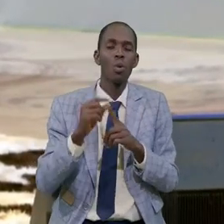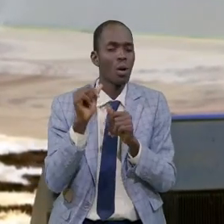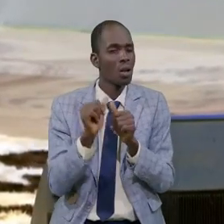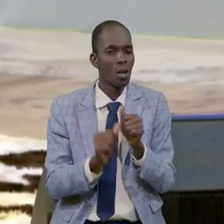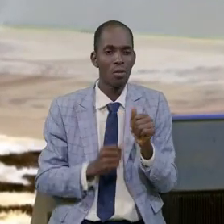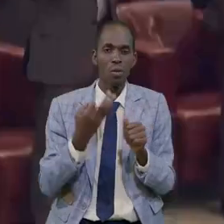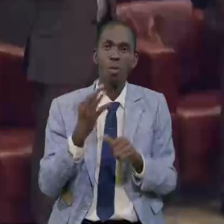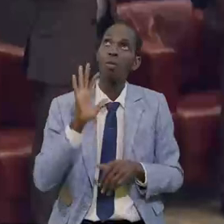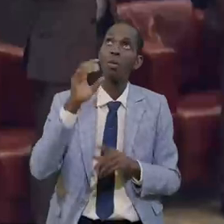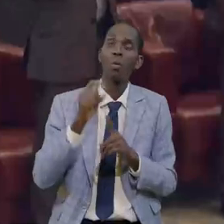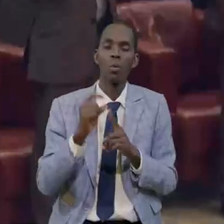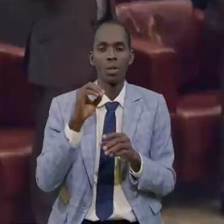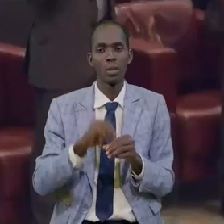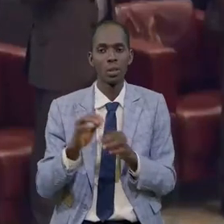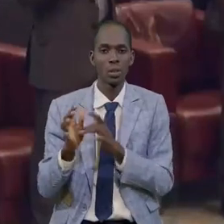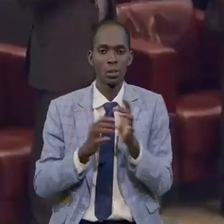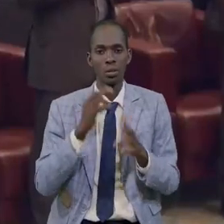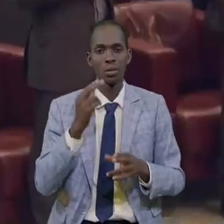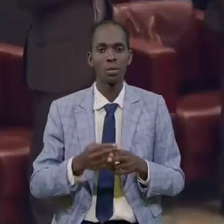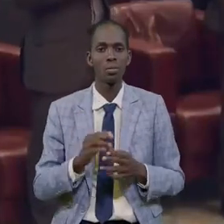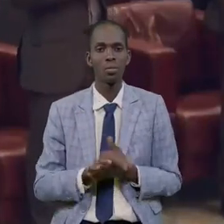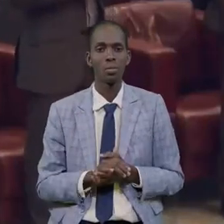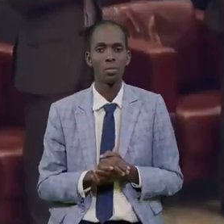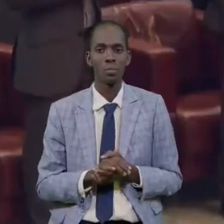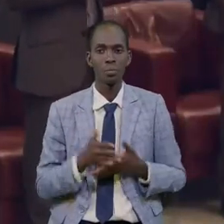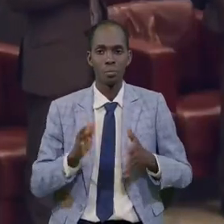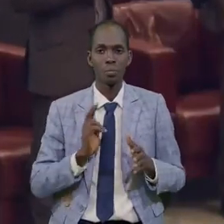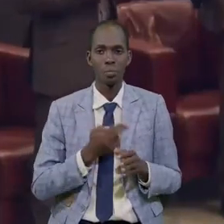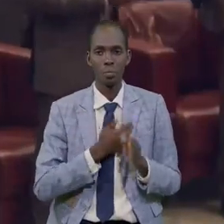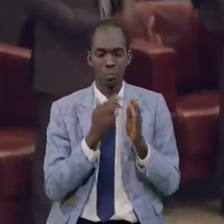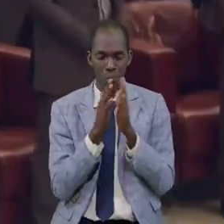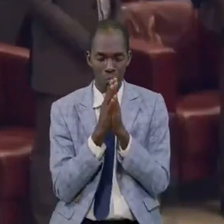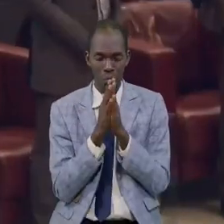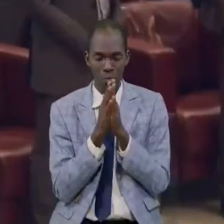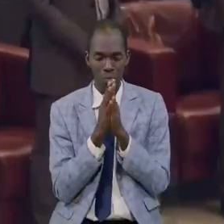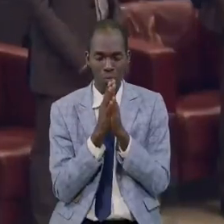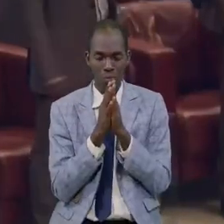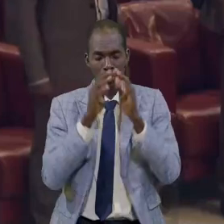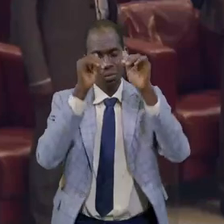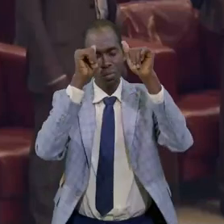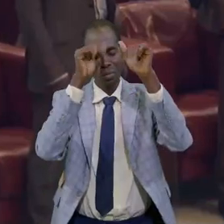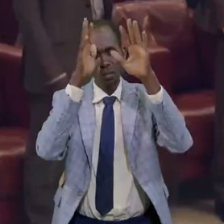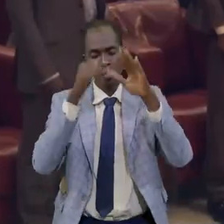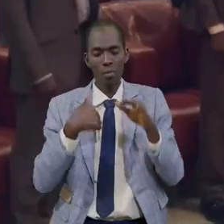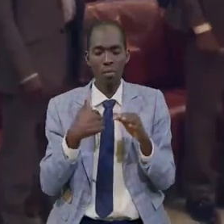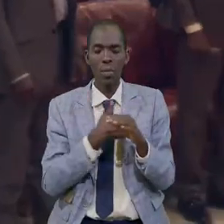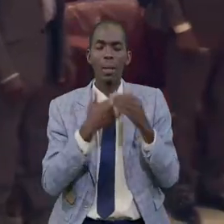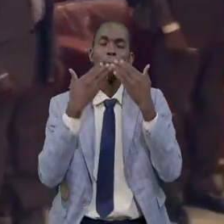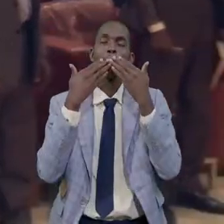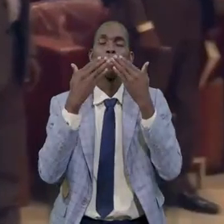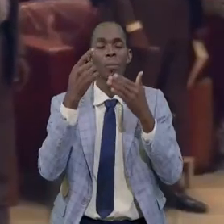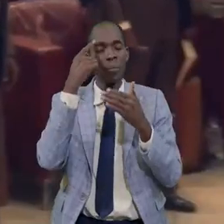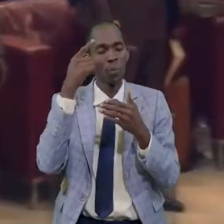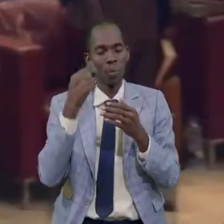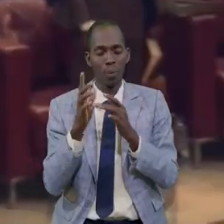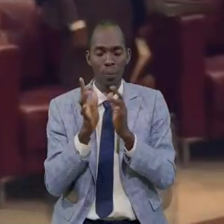parole, à chaque partie de la parole au nom de Jésus. Prions ensemble. Père, nous te remercions pour